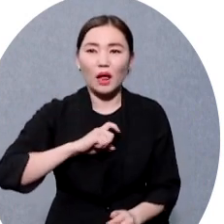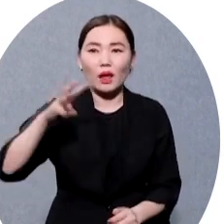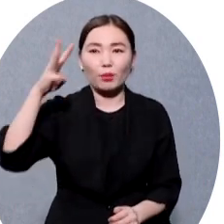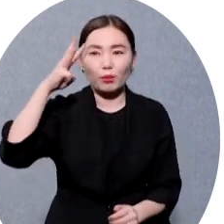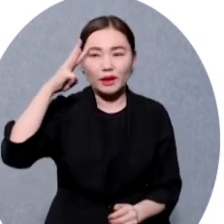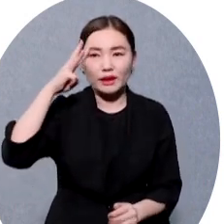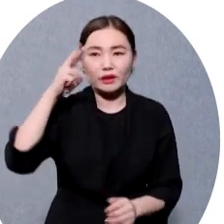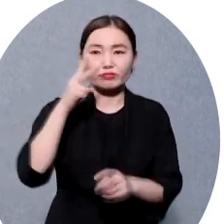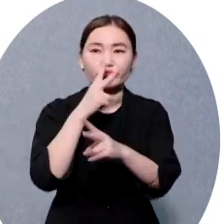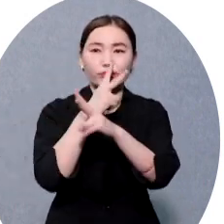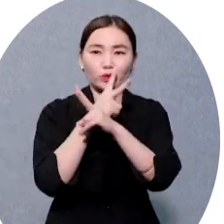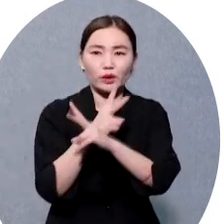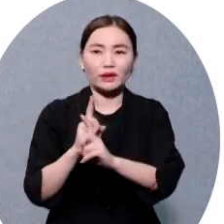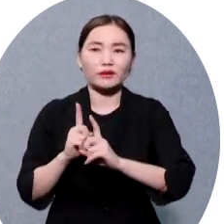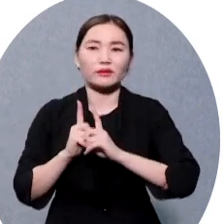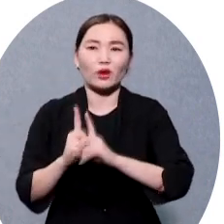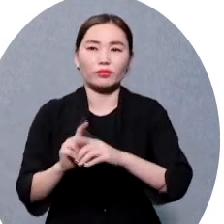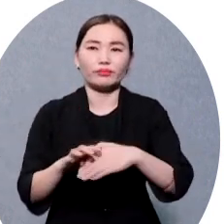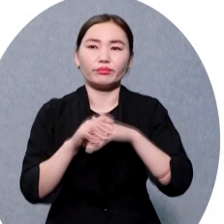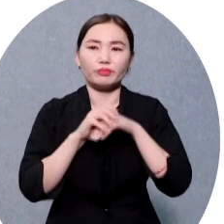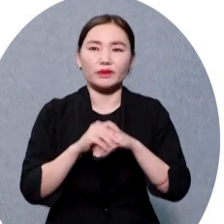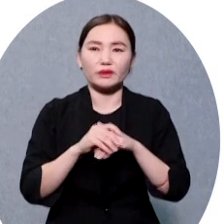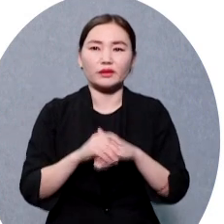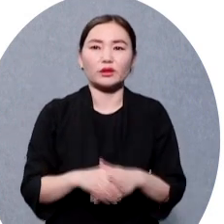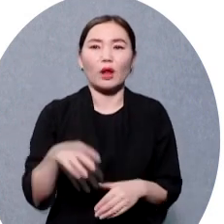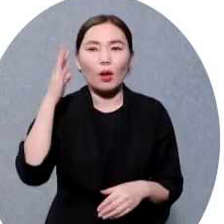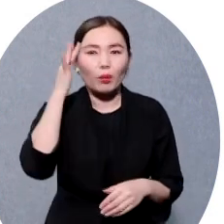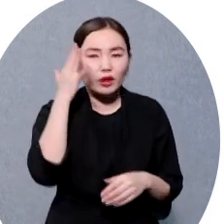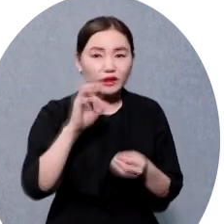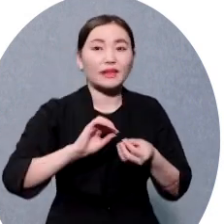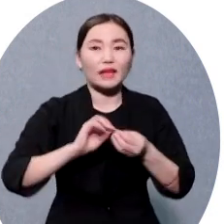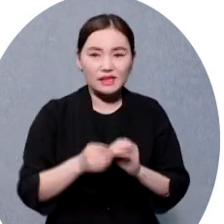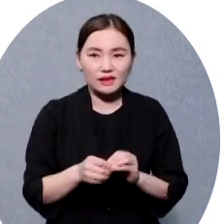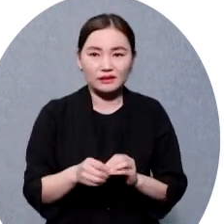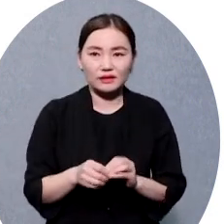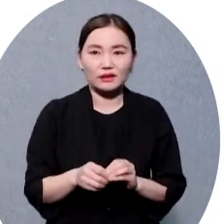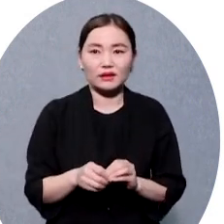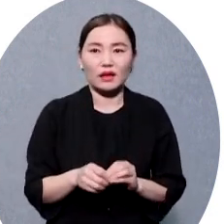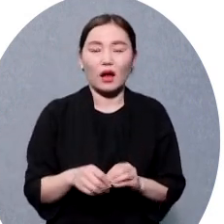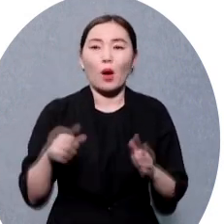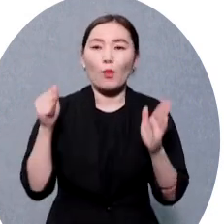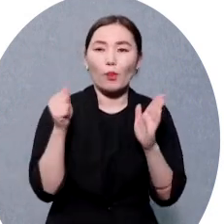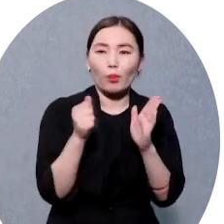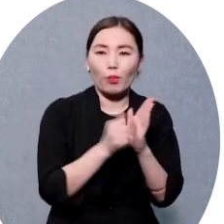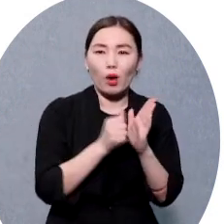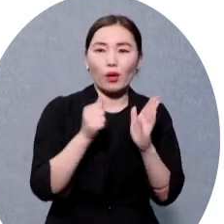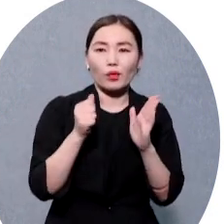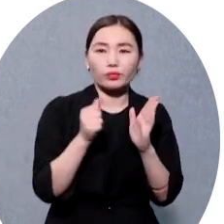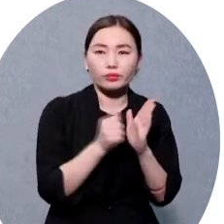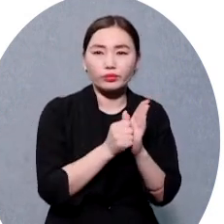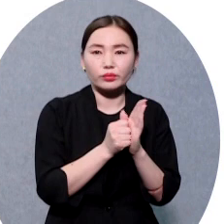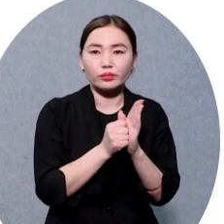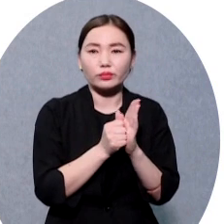тарахыг хуульчлан хөвжүүлж дэмжих бодлого явуулсан байна. За мөн одоо бөөгийн одоо хойлоглох ёсыг хаасан нь